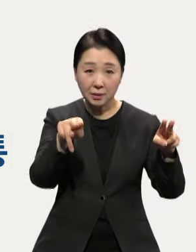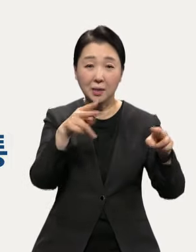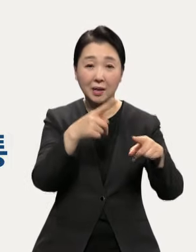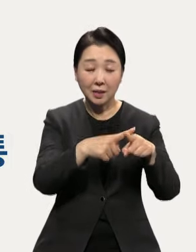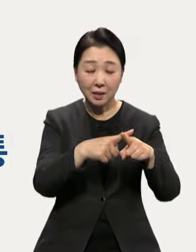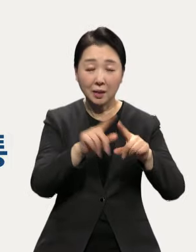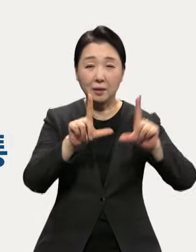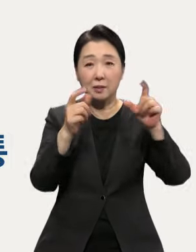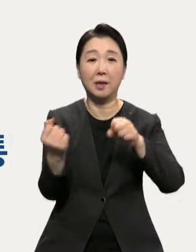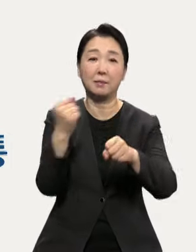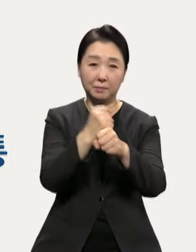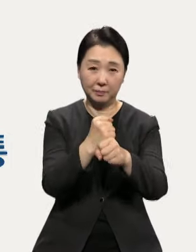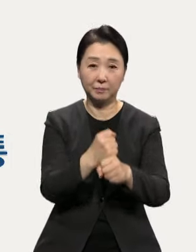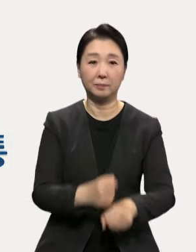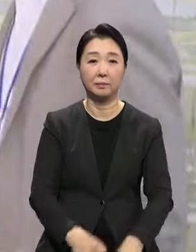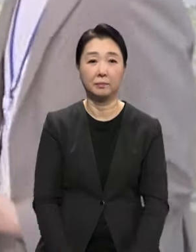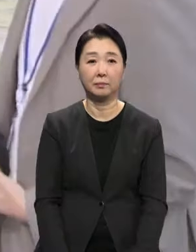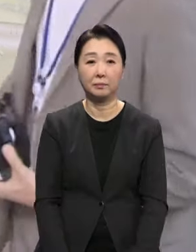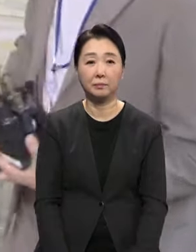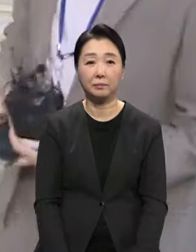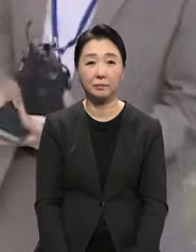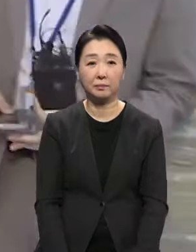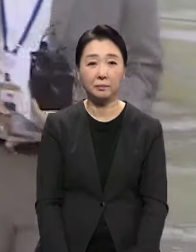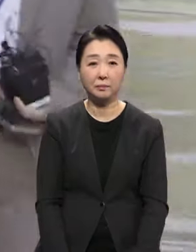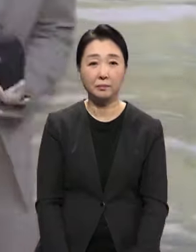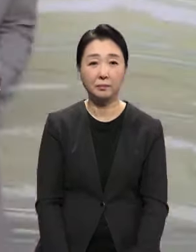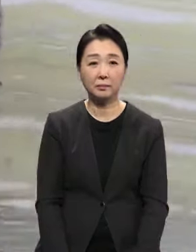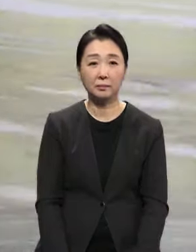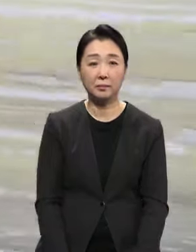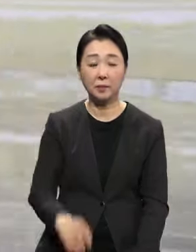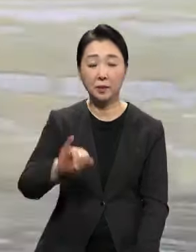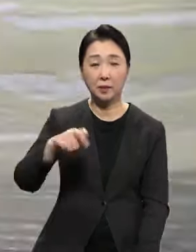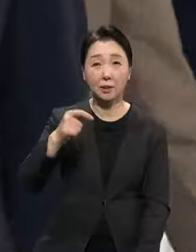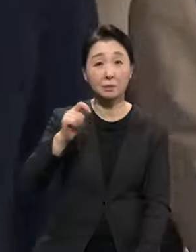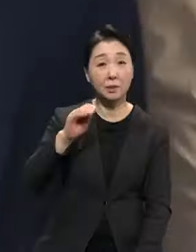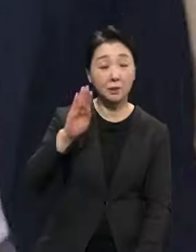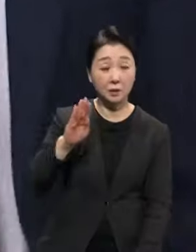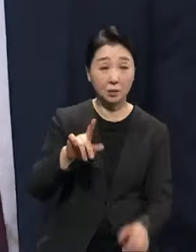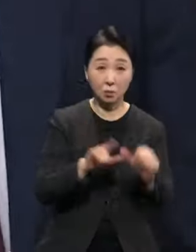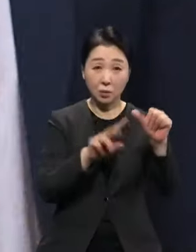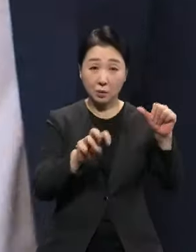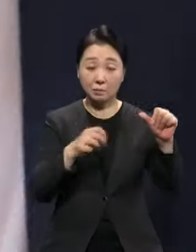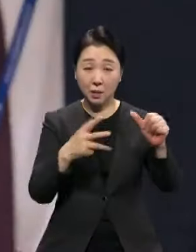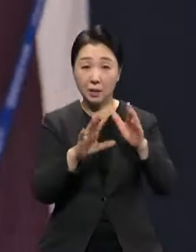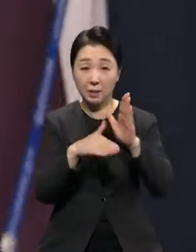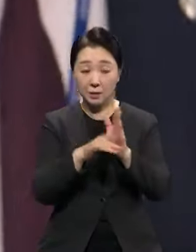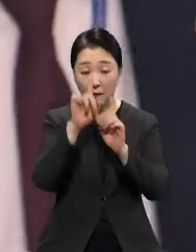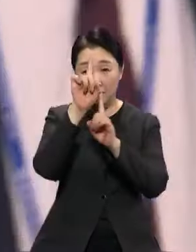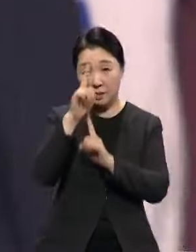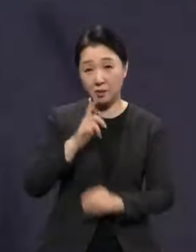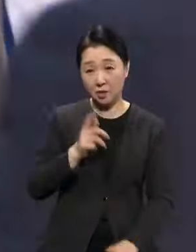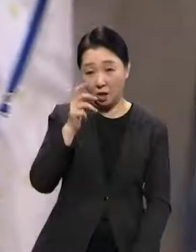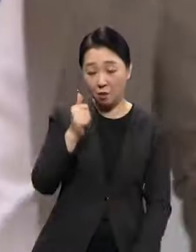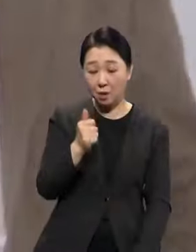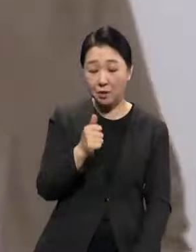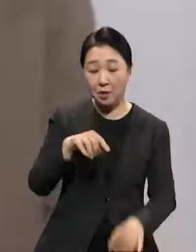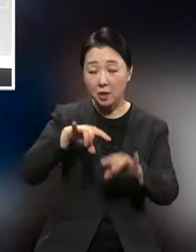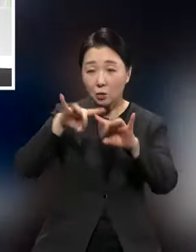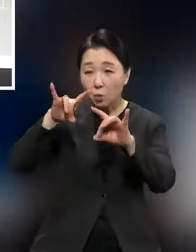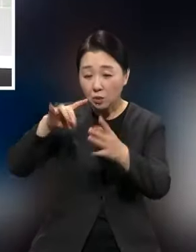당일 재개통했다고도 밝혔습니다. JTBC는 지난 5월 28일 이 전 장관의 통신 기록을 입수해